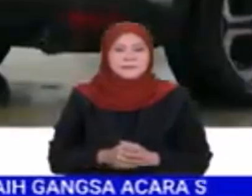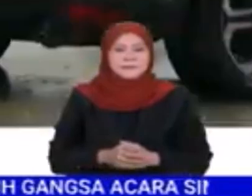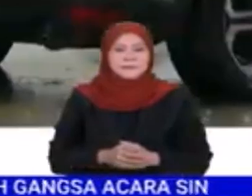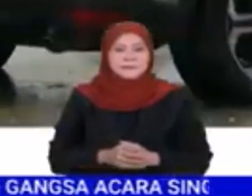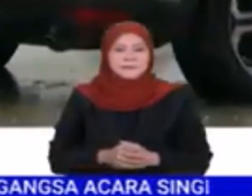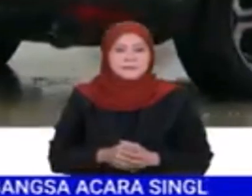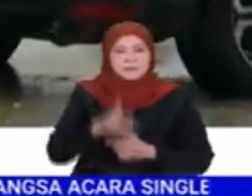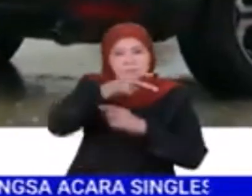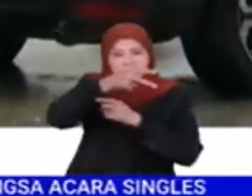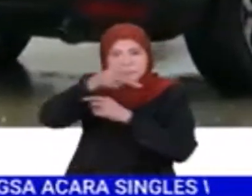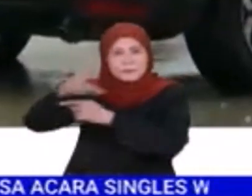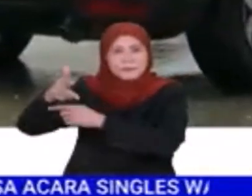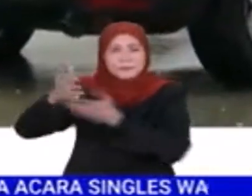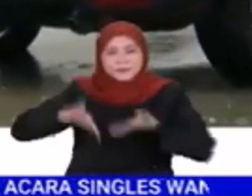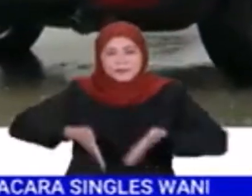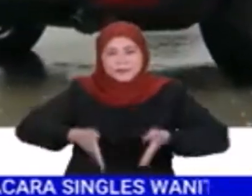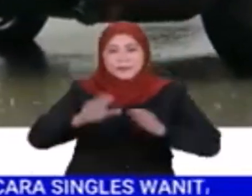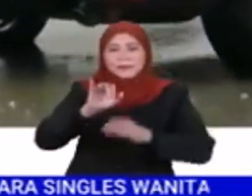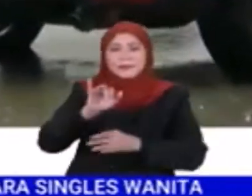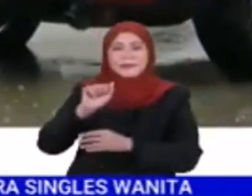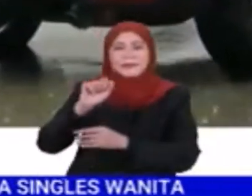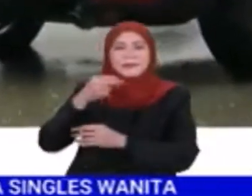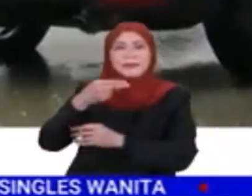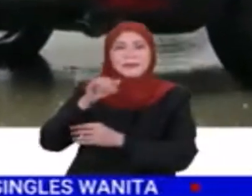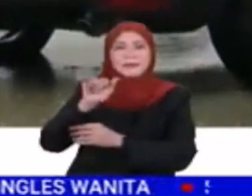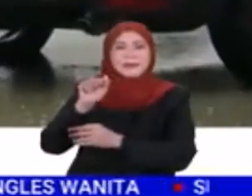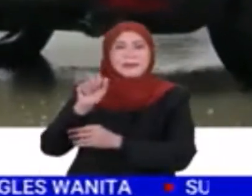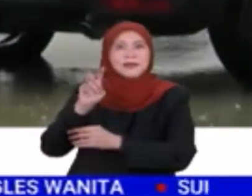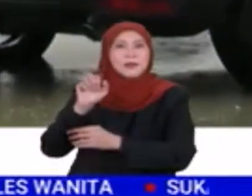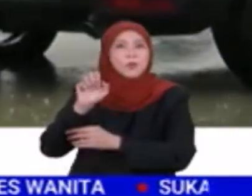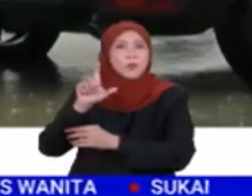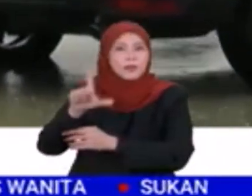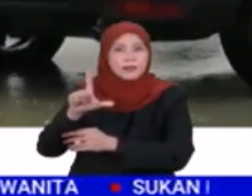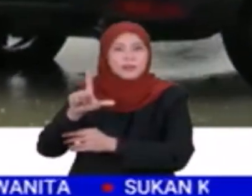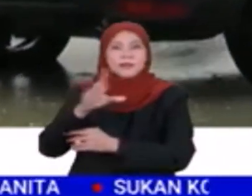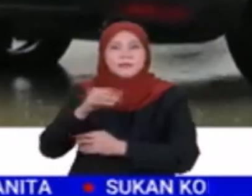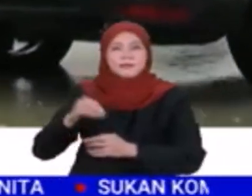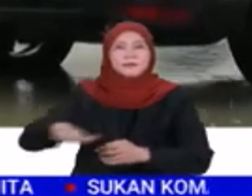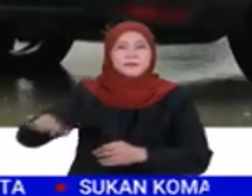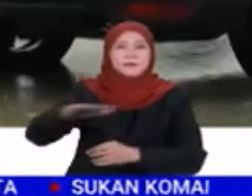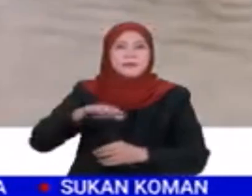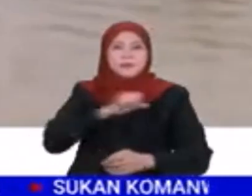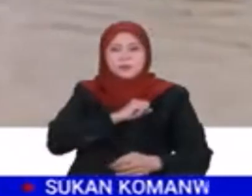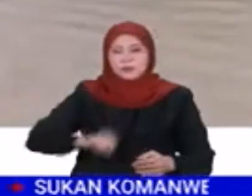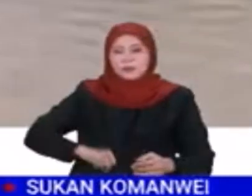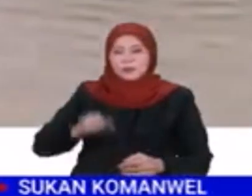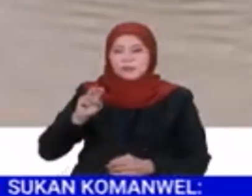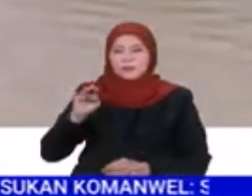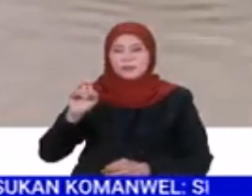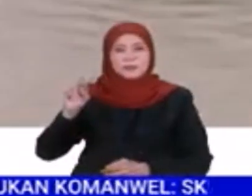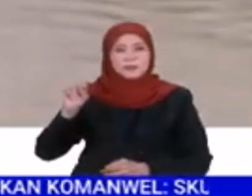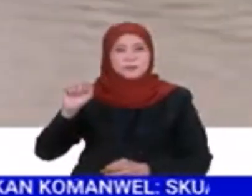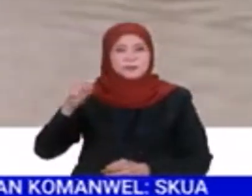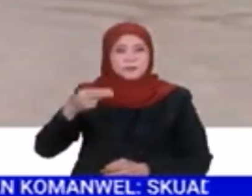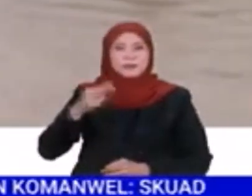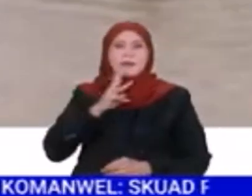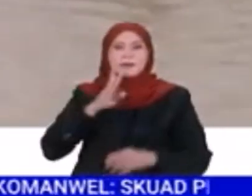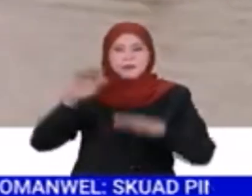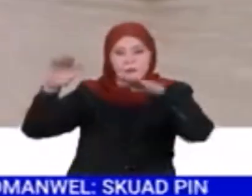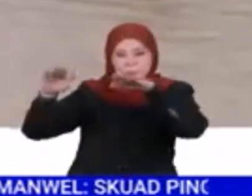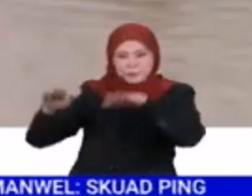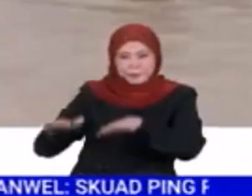Dah mula surut. Tinjauan di Jalan Yahya Awal, Jalan Air Molek dan sekitar Hospital Sultanah Aminah mendapati air banjir telah